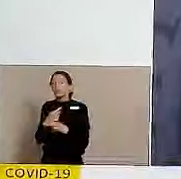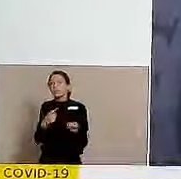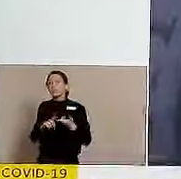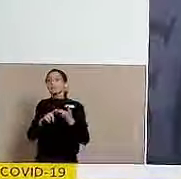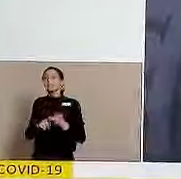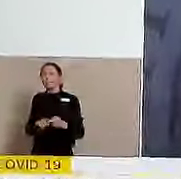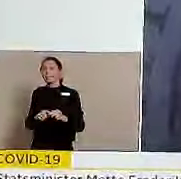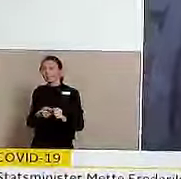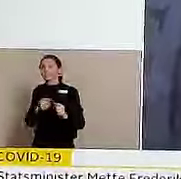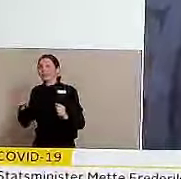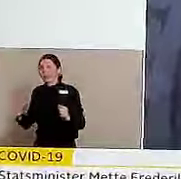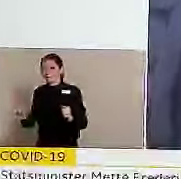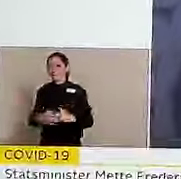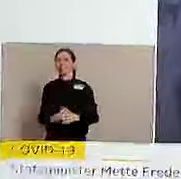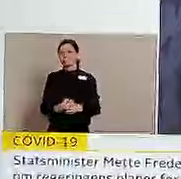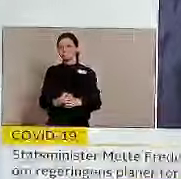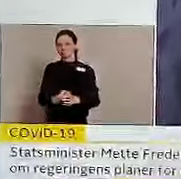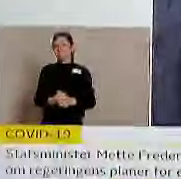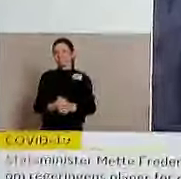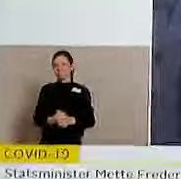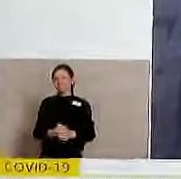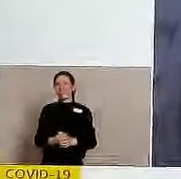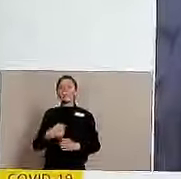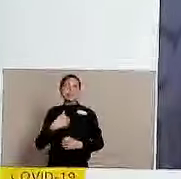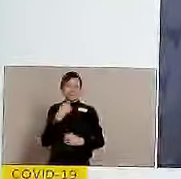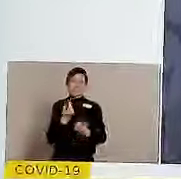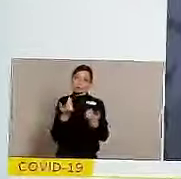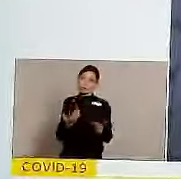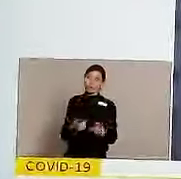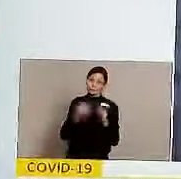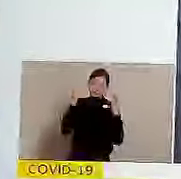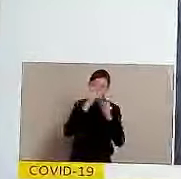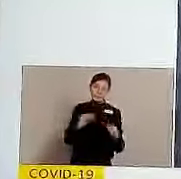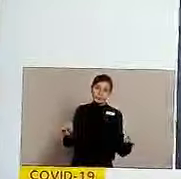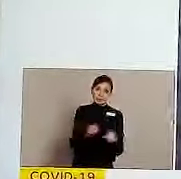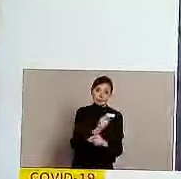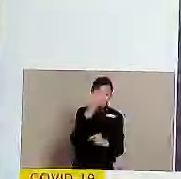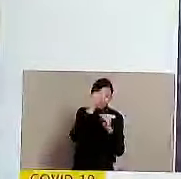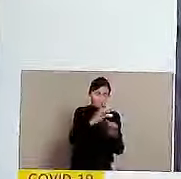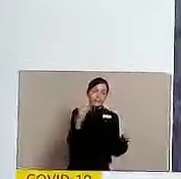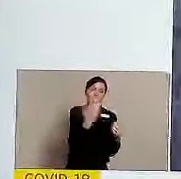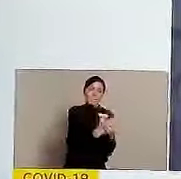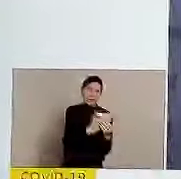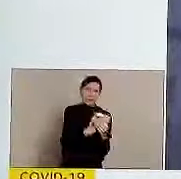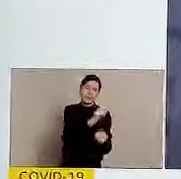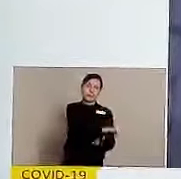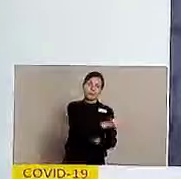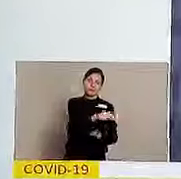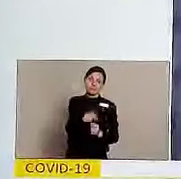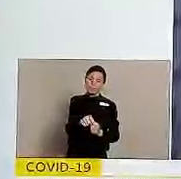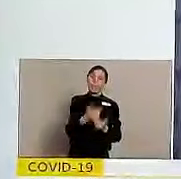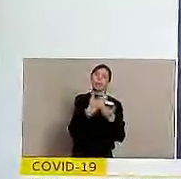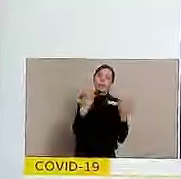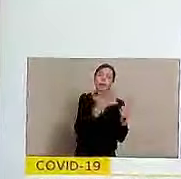næste fase. Det her siger jeg også som en besked til bankerne. تهتم أيضا الشرطة